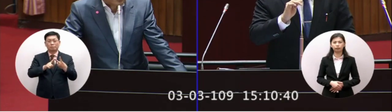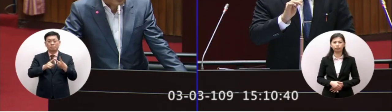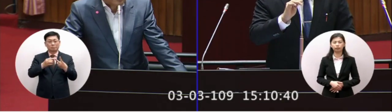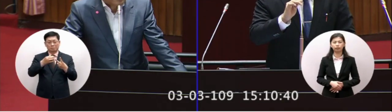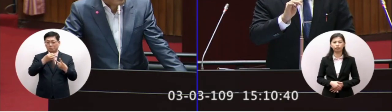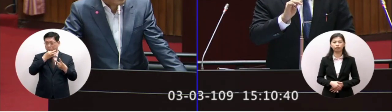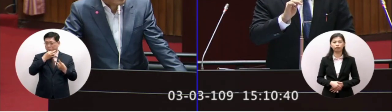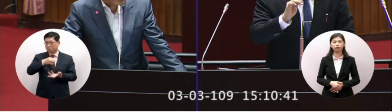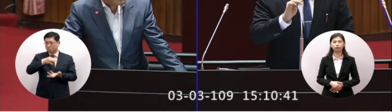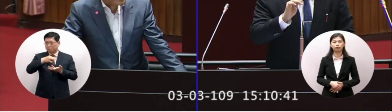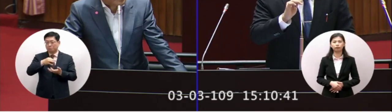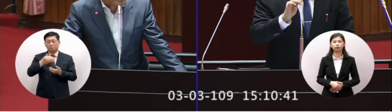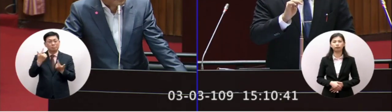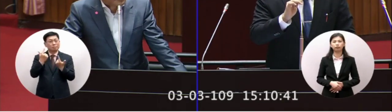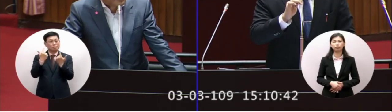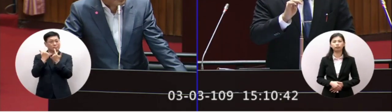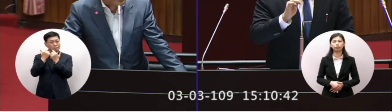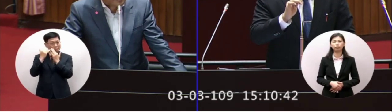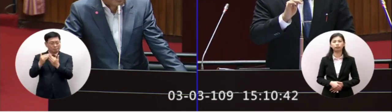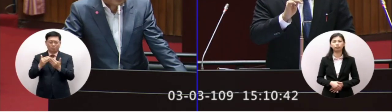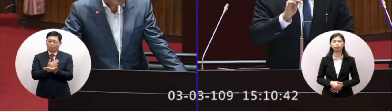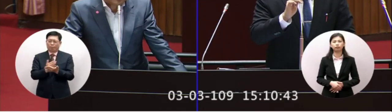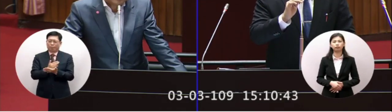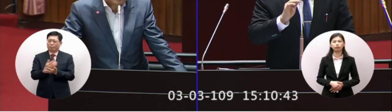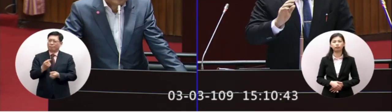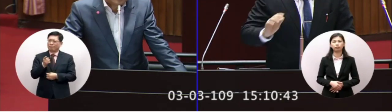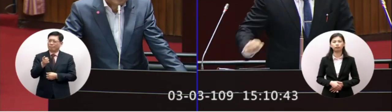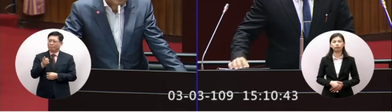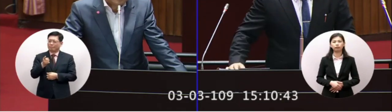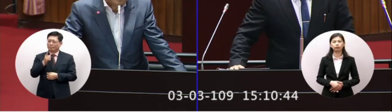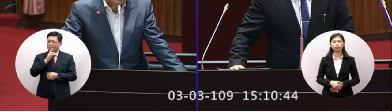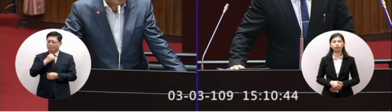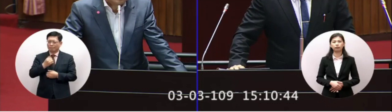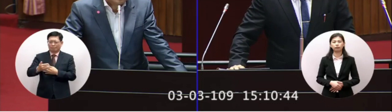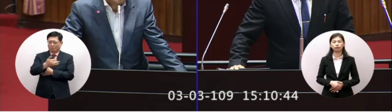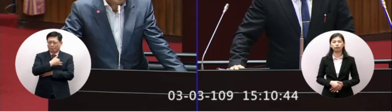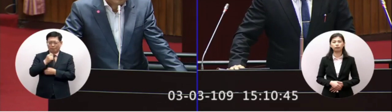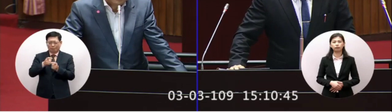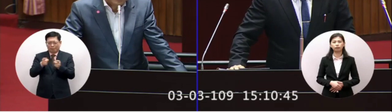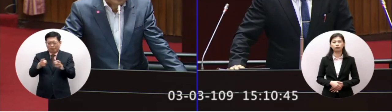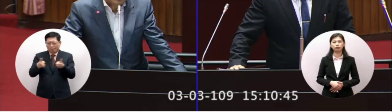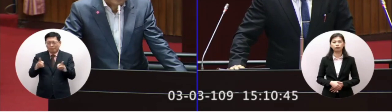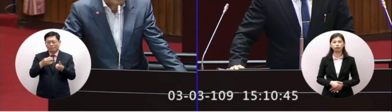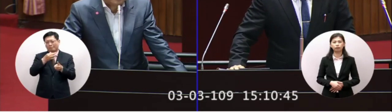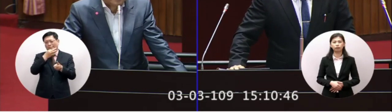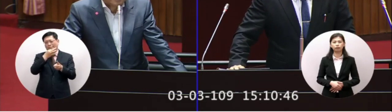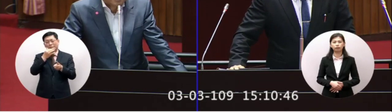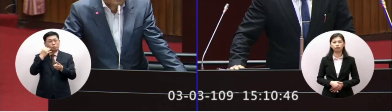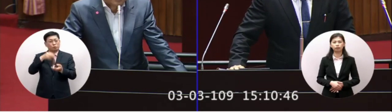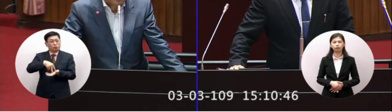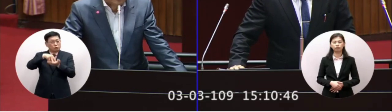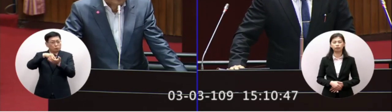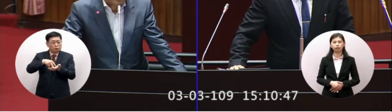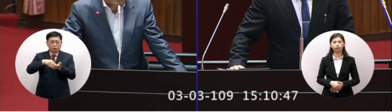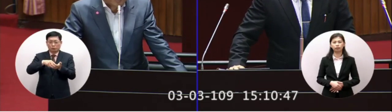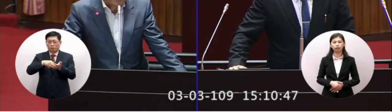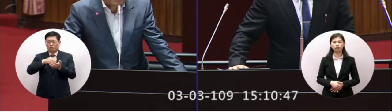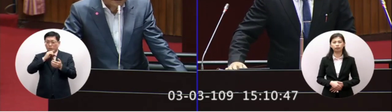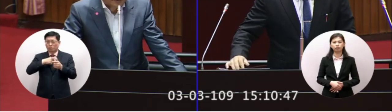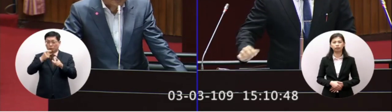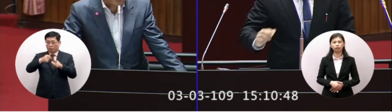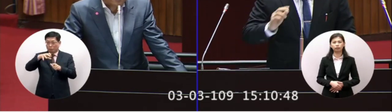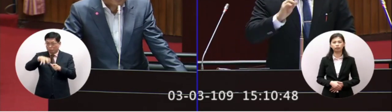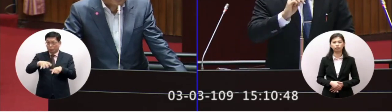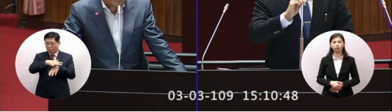家有时候担心说，有时候台北市大家在批评说好像就是说征用了1-2层楼那怕说在电梯上面或公